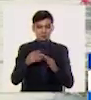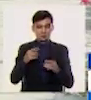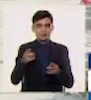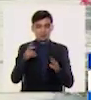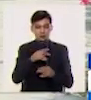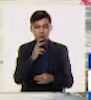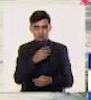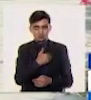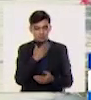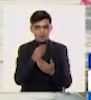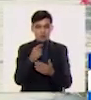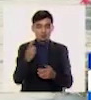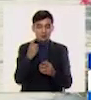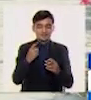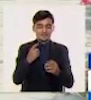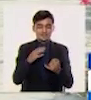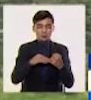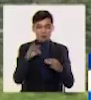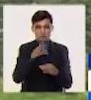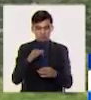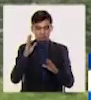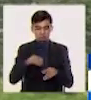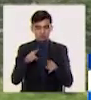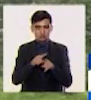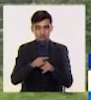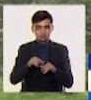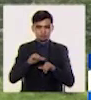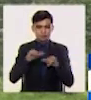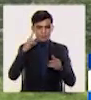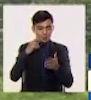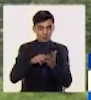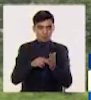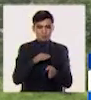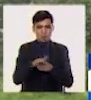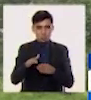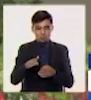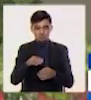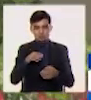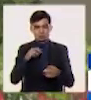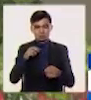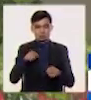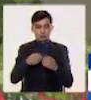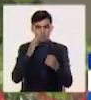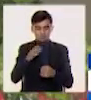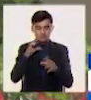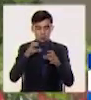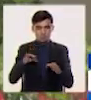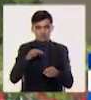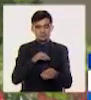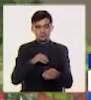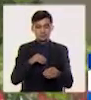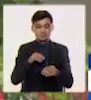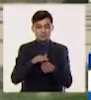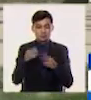берсін дейді. Ал жер иесі болса, мұқтаждыққа бір шеті өтсе де, жүзеге асырылар жоспар түгелдей бұзылатынын айтады. Сондықтан заң талабының орындалуын